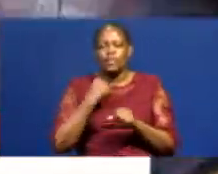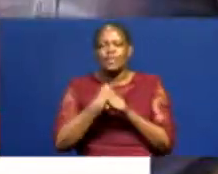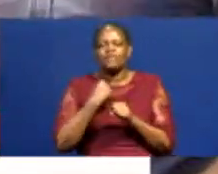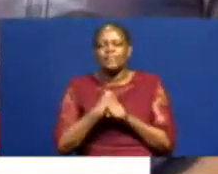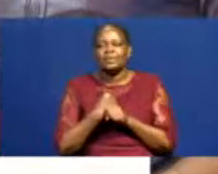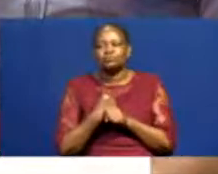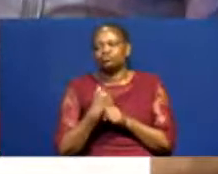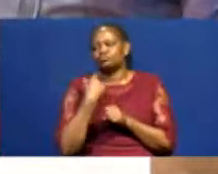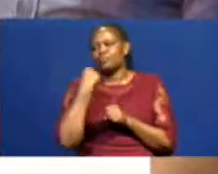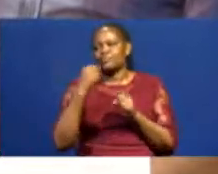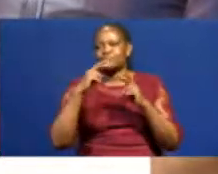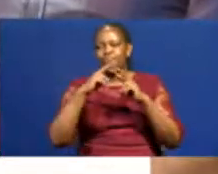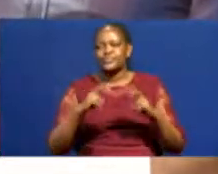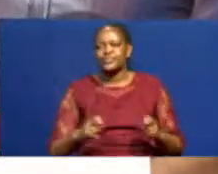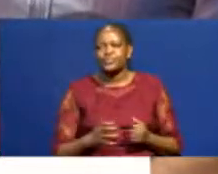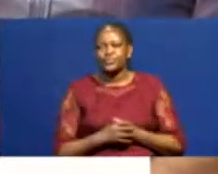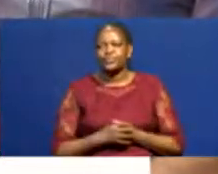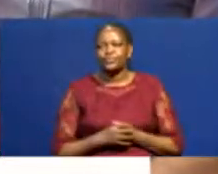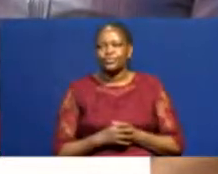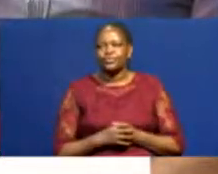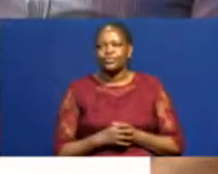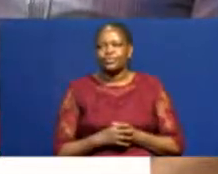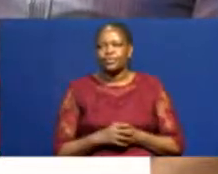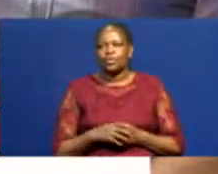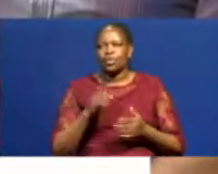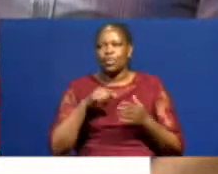survey. Hiyo tukio